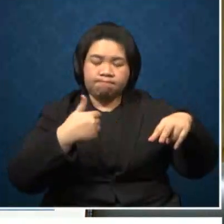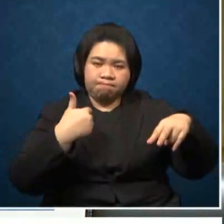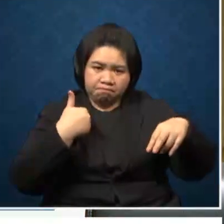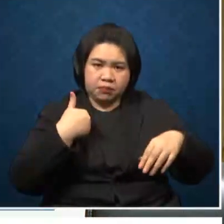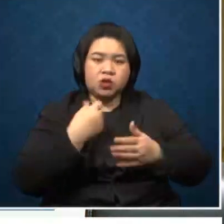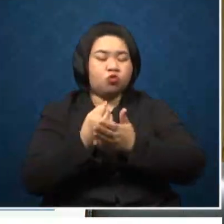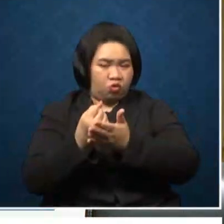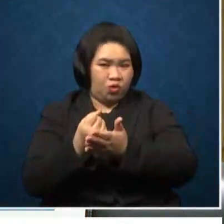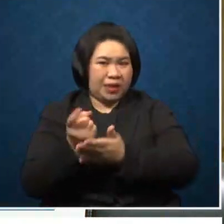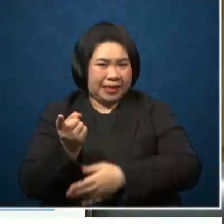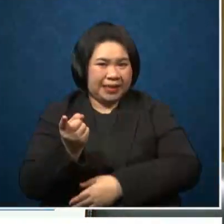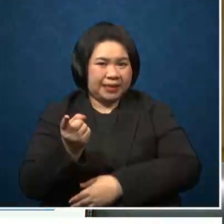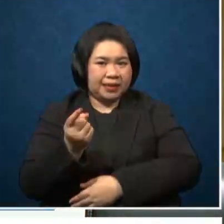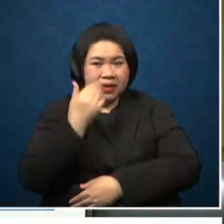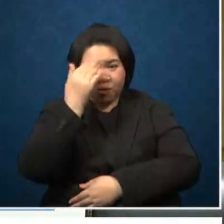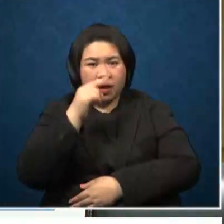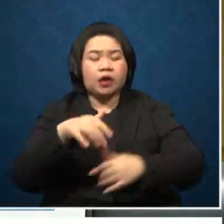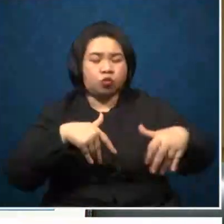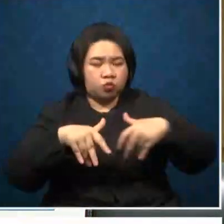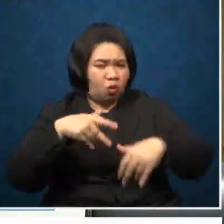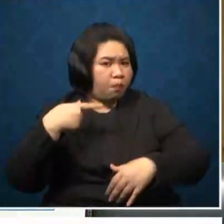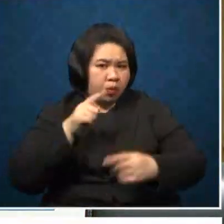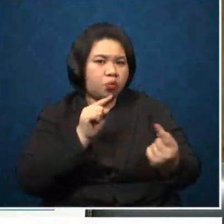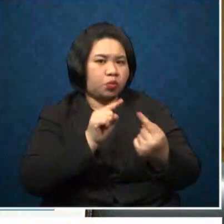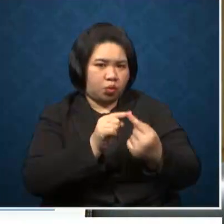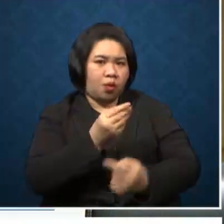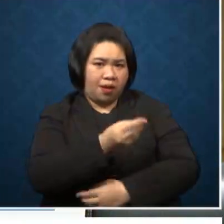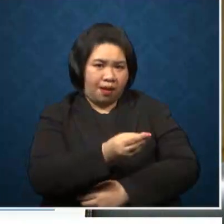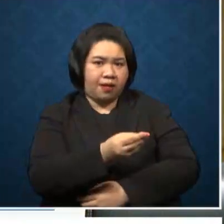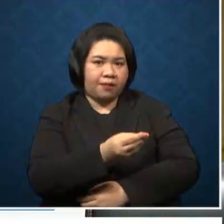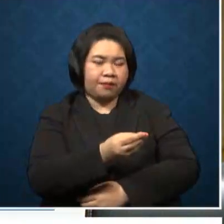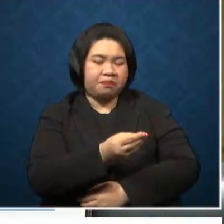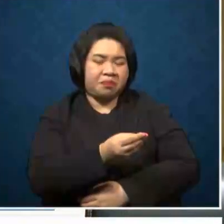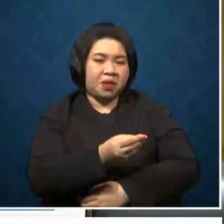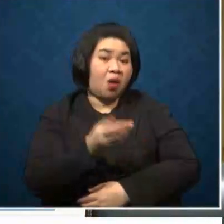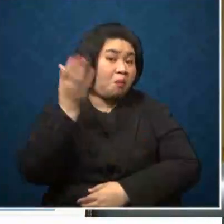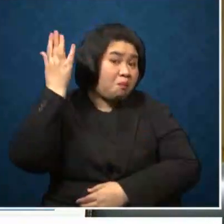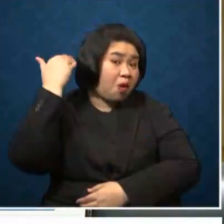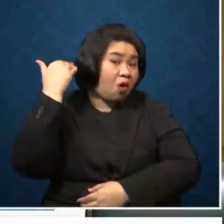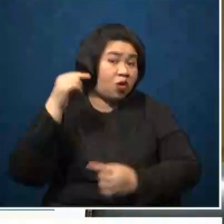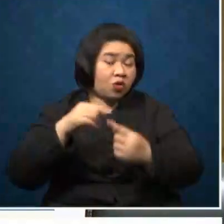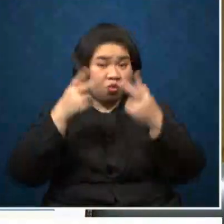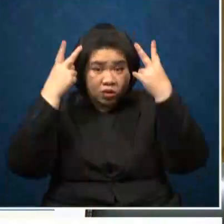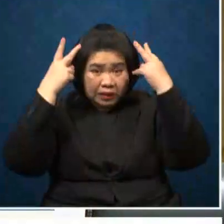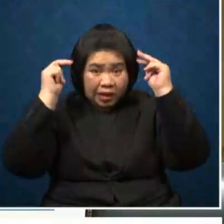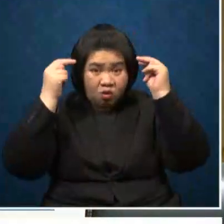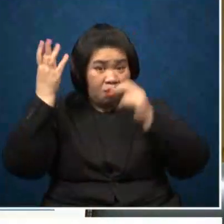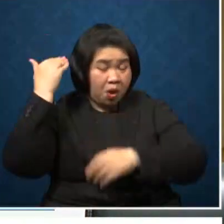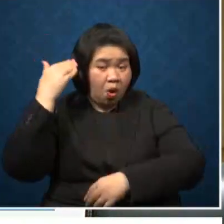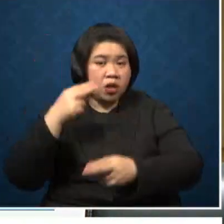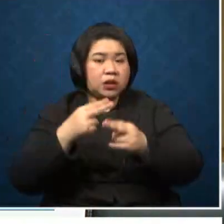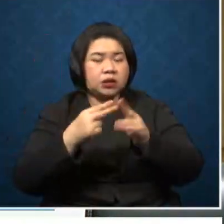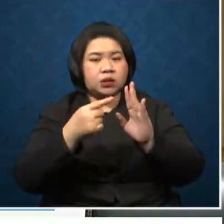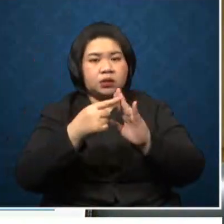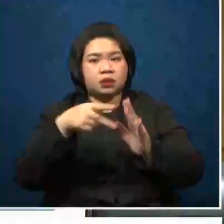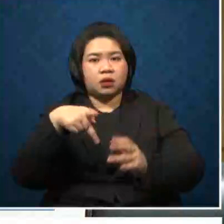จะให้ประชาชนได้รับประโยชน์โดยตรงจนถึงกับมีอดีตนายกรัฐมนตรีท่านหนึ่งพลเอกเปรม